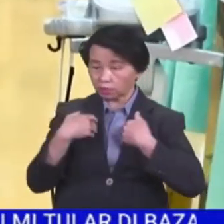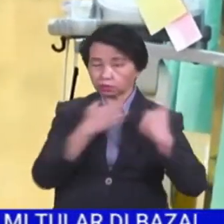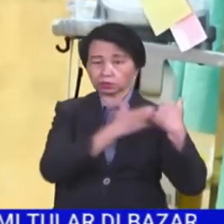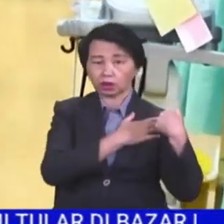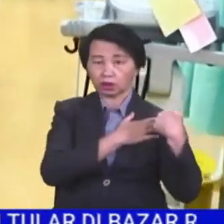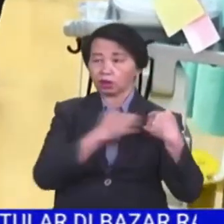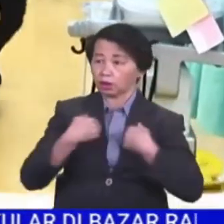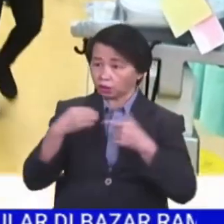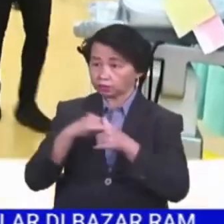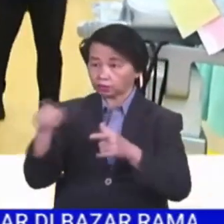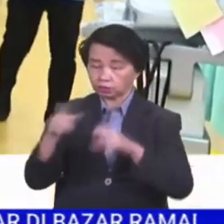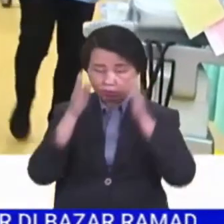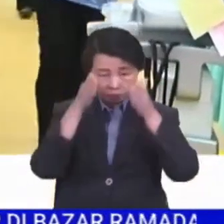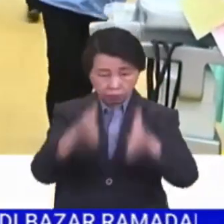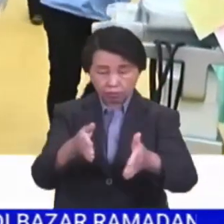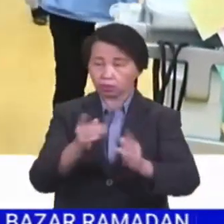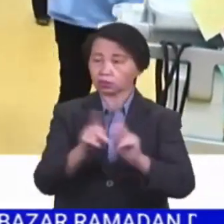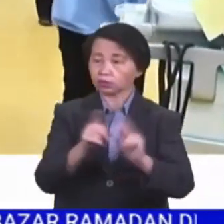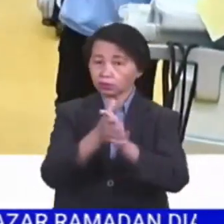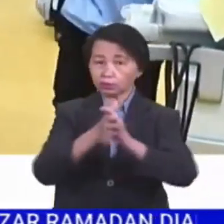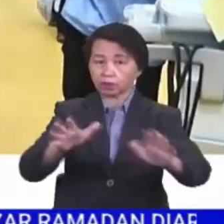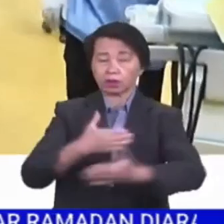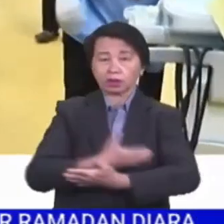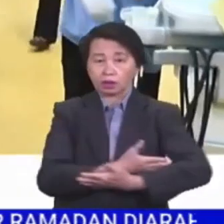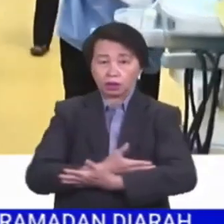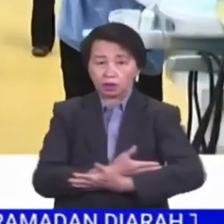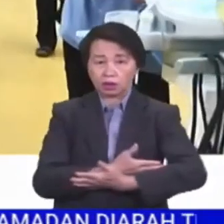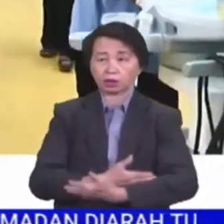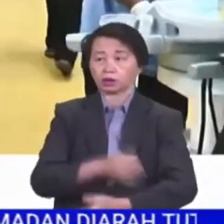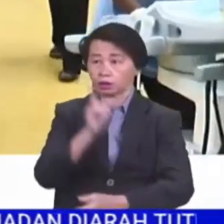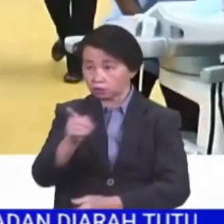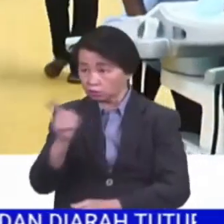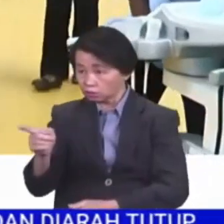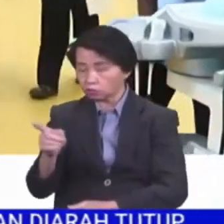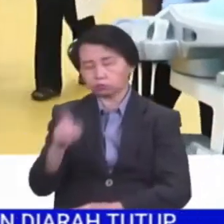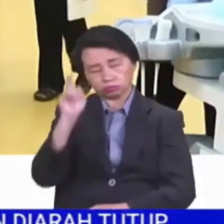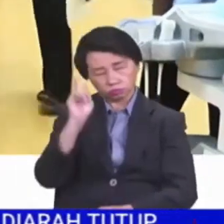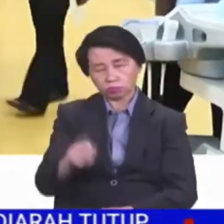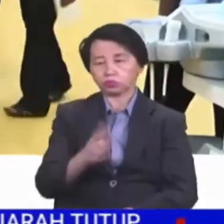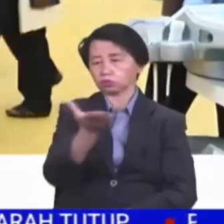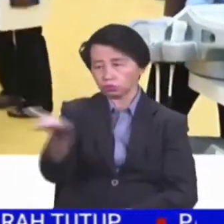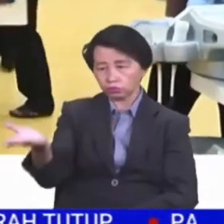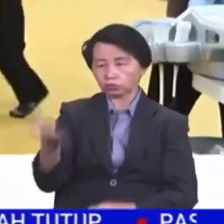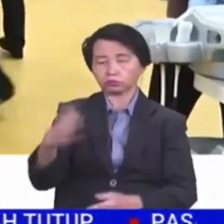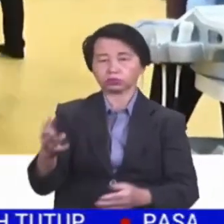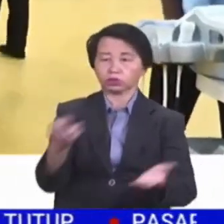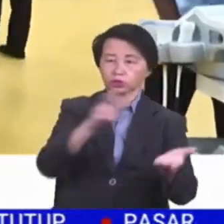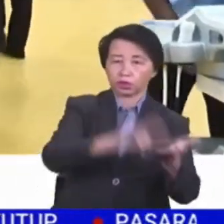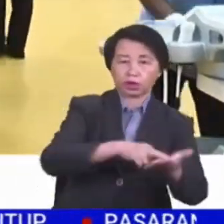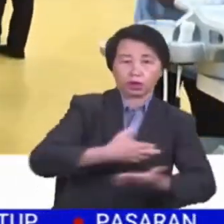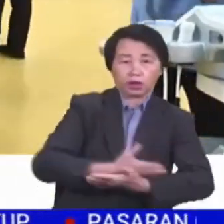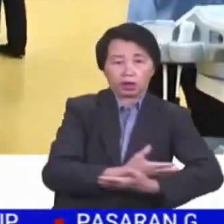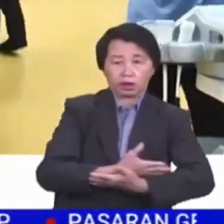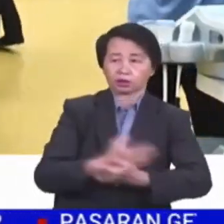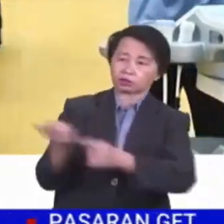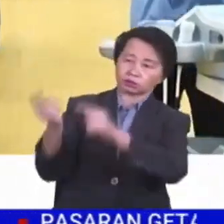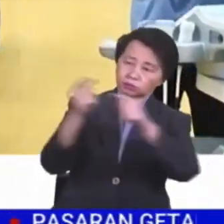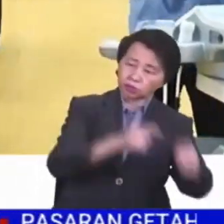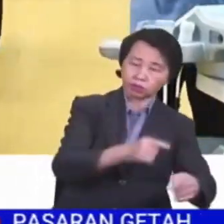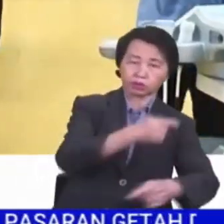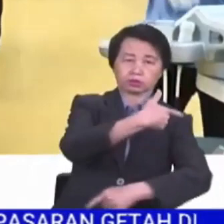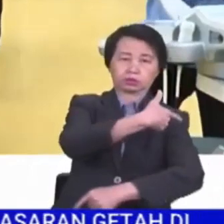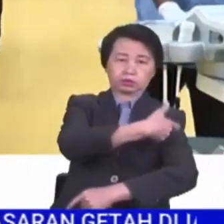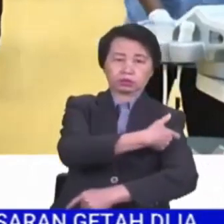atau keprihatinan terhadap keselamatan dan kesihatan anak-anak anda, pastikan anda telah mendaftar anak anda untuk mendapatkan